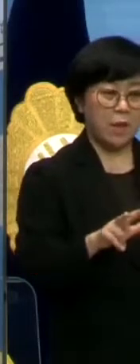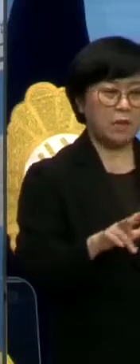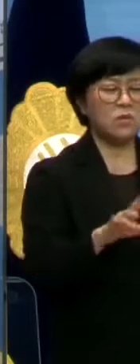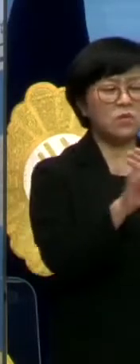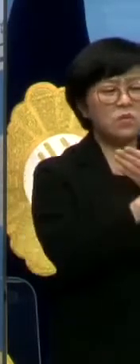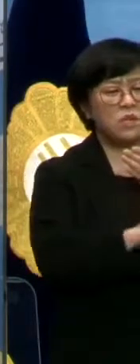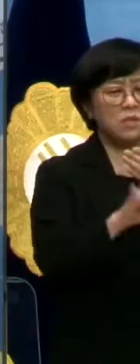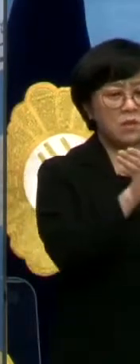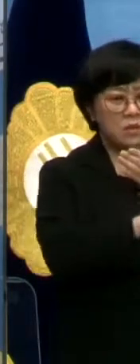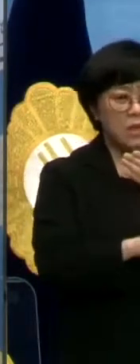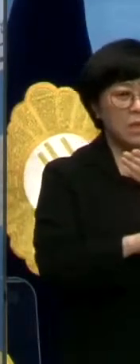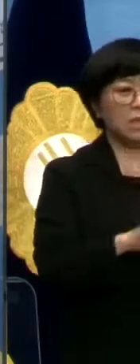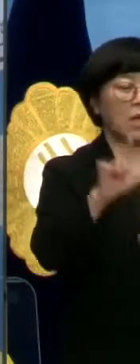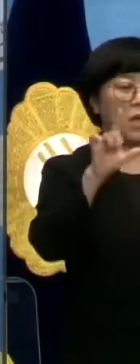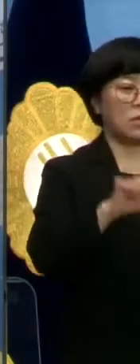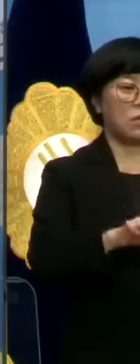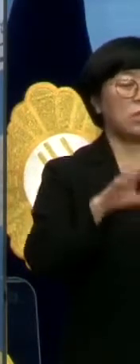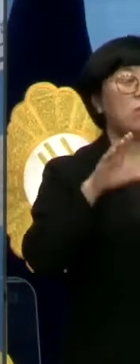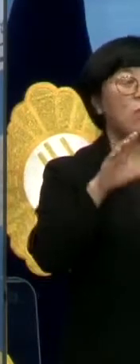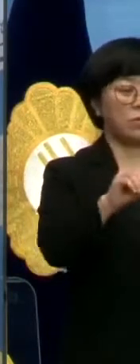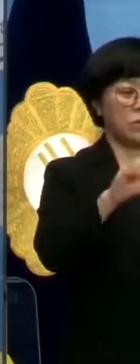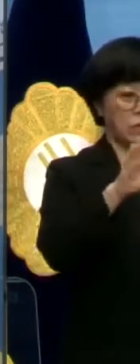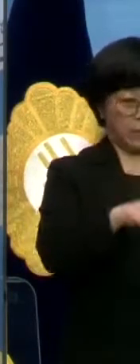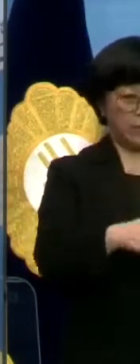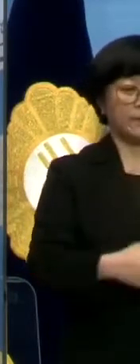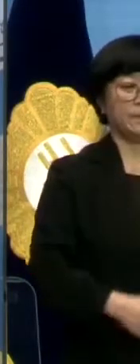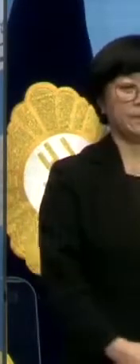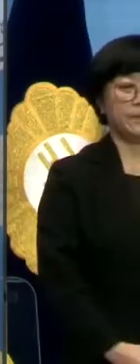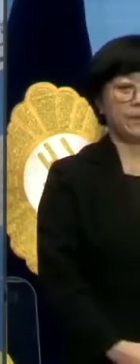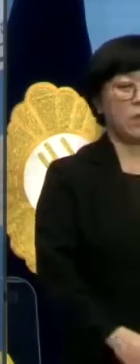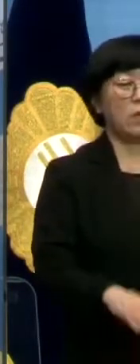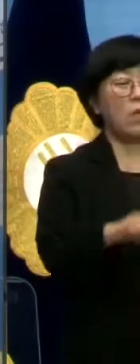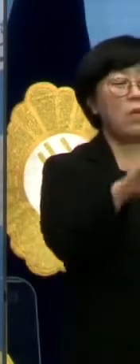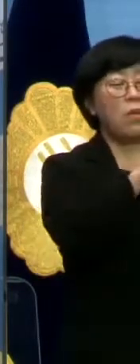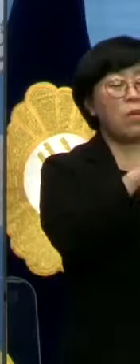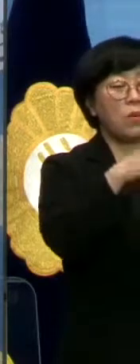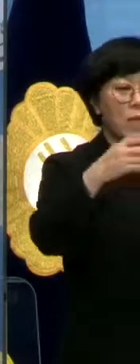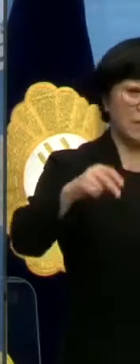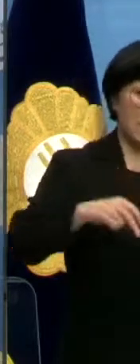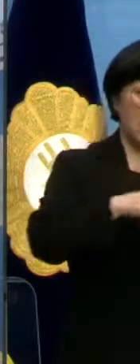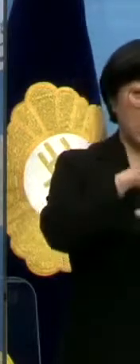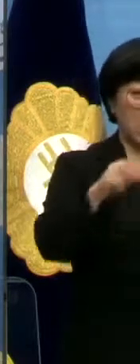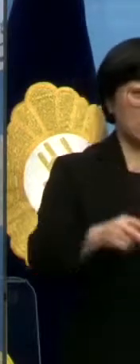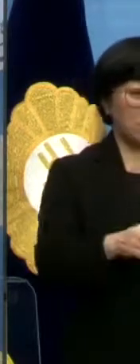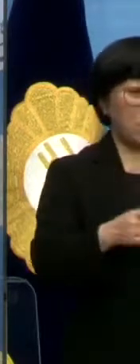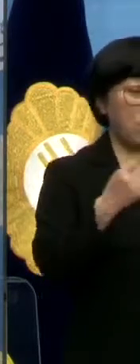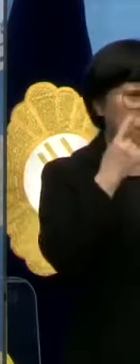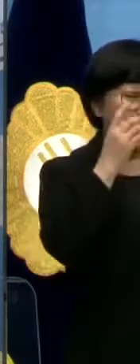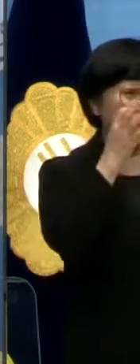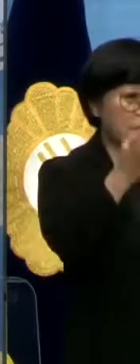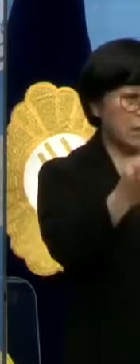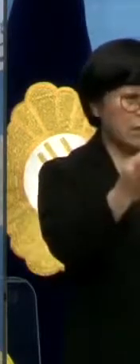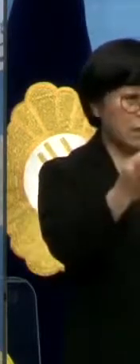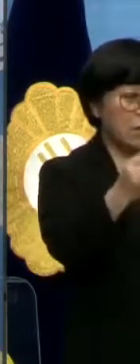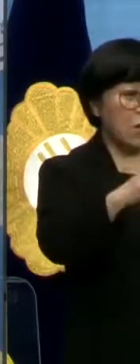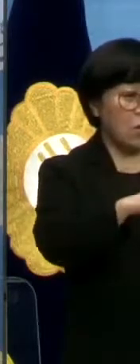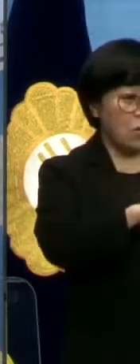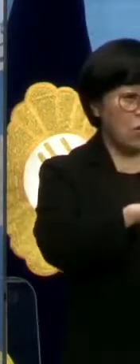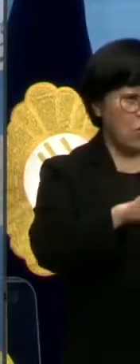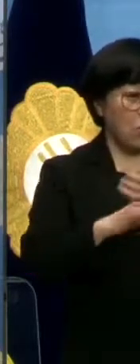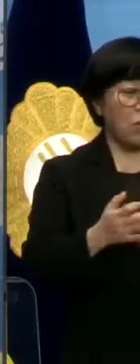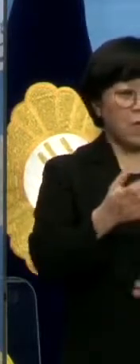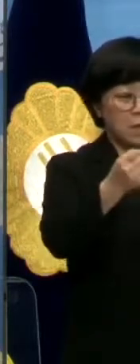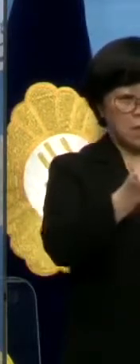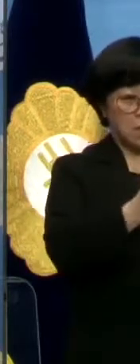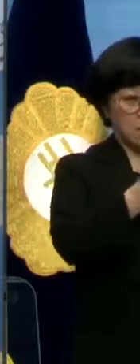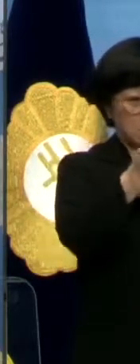위선적인 태도를 멈춰야 합니다. 코로나 상황에서도 월급을 꼬박꼬박